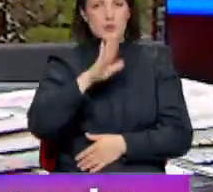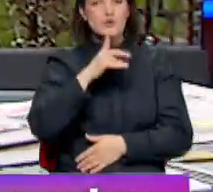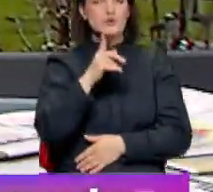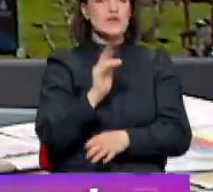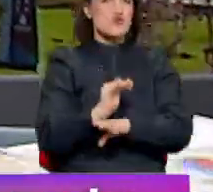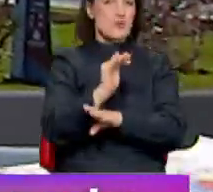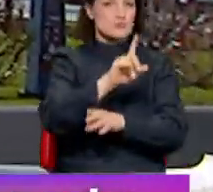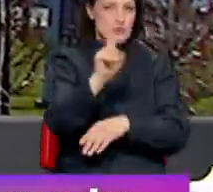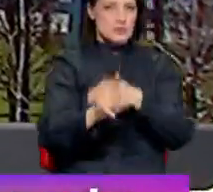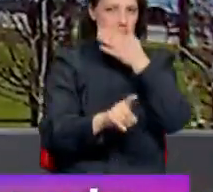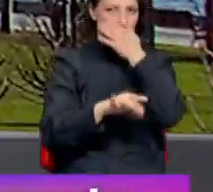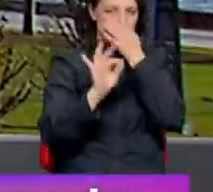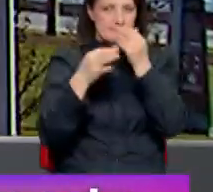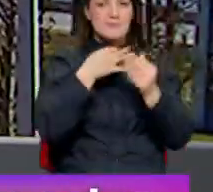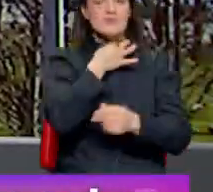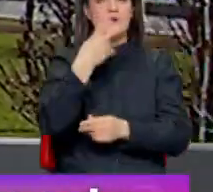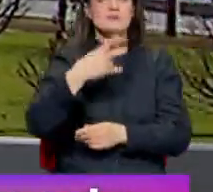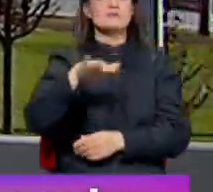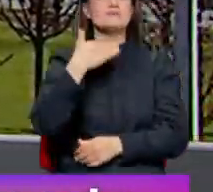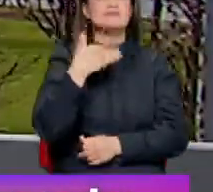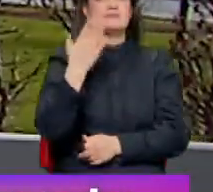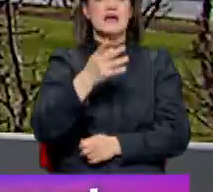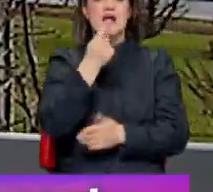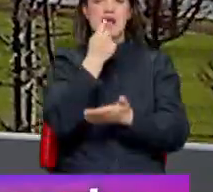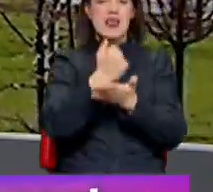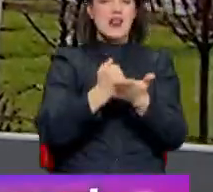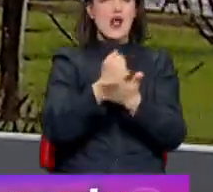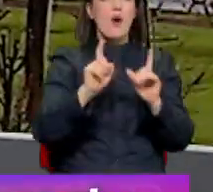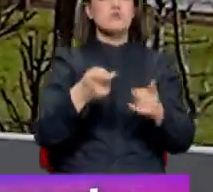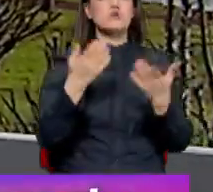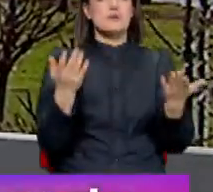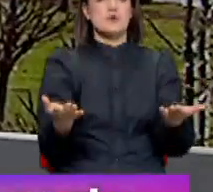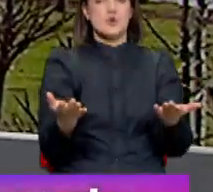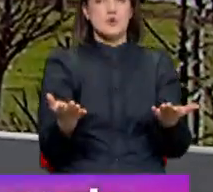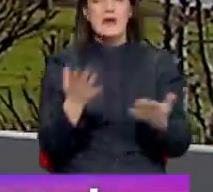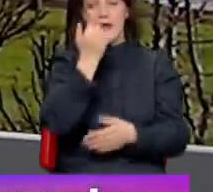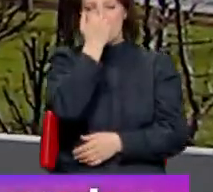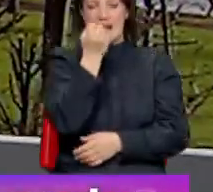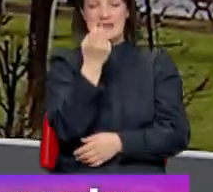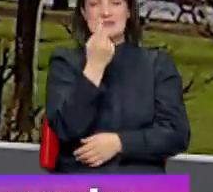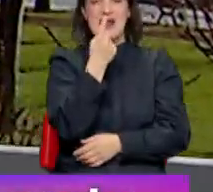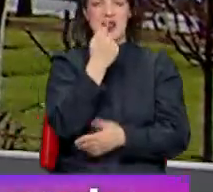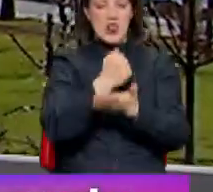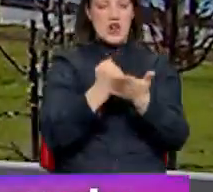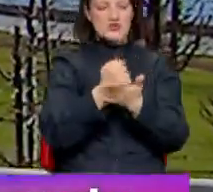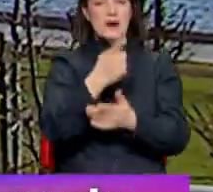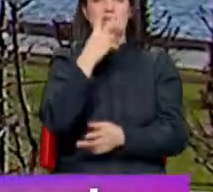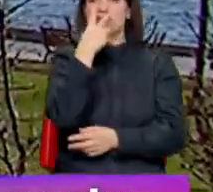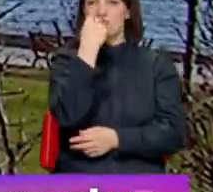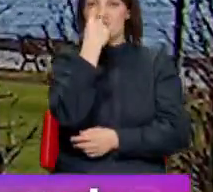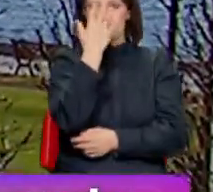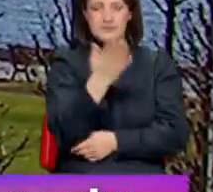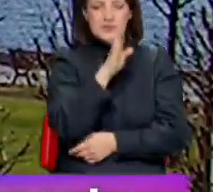yaşıyor musunuz? Bize lütfen yazıp gönderin. İlaç bulunamıyor. Yani işte kanser ilaçlarından burun spreylerine